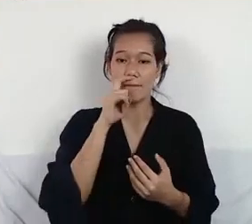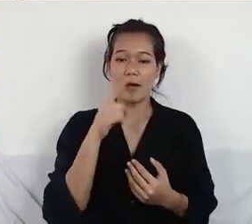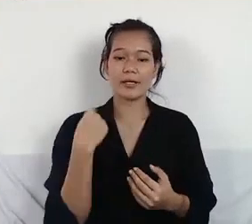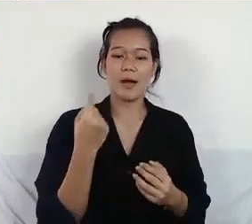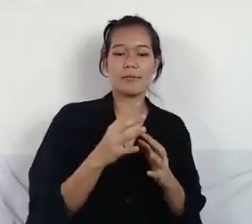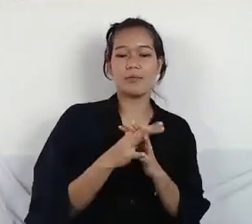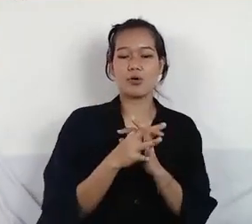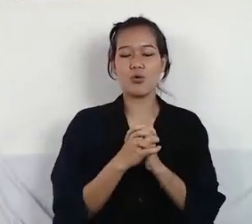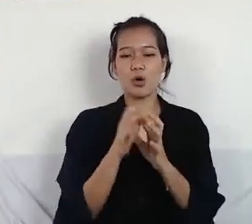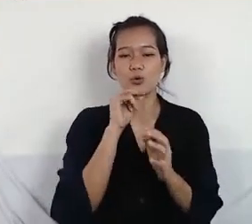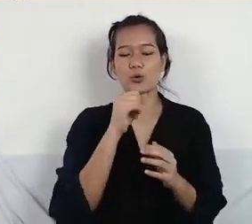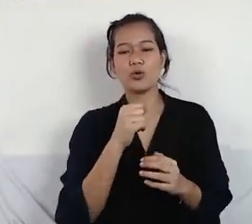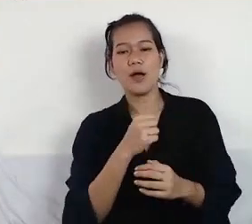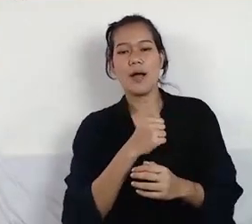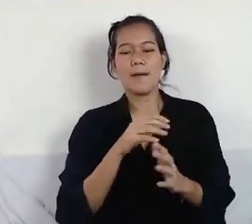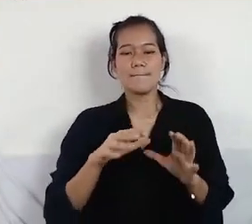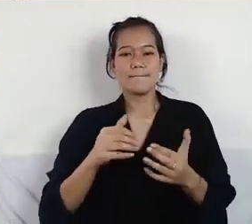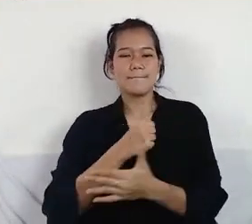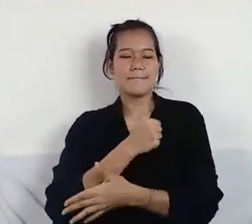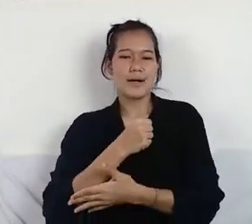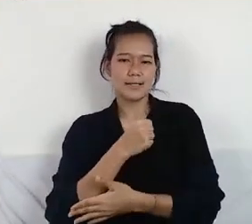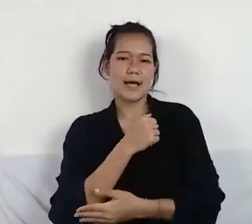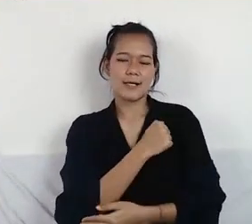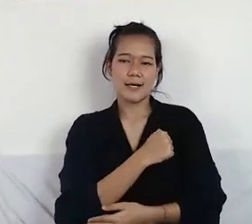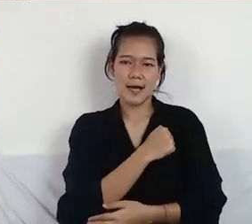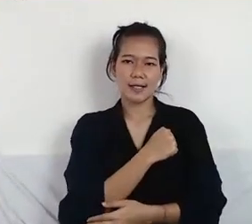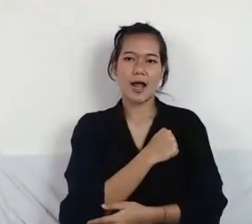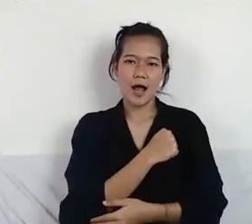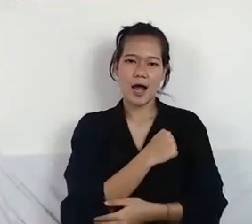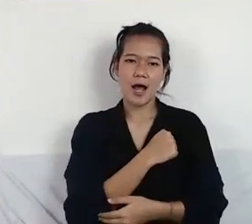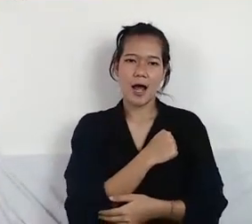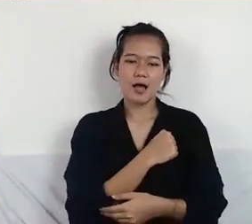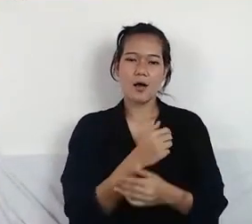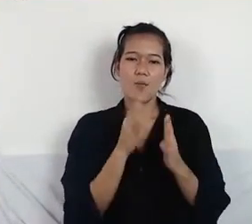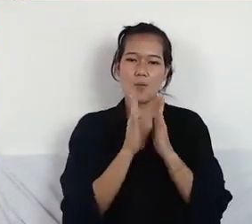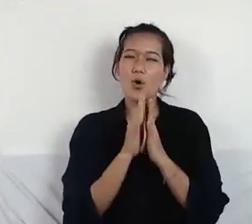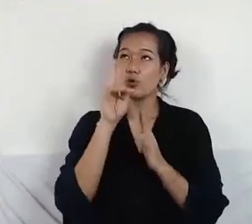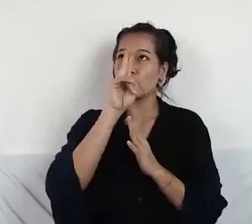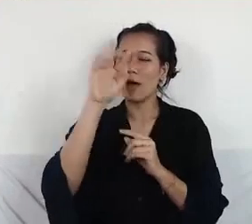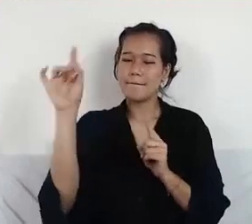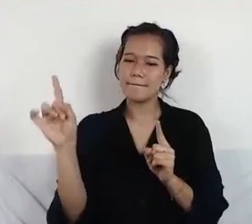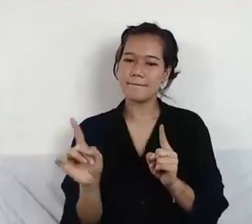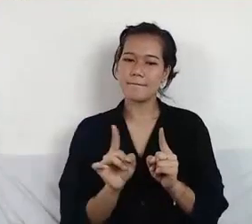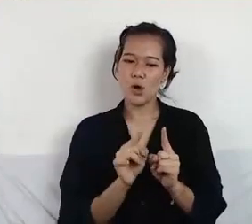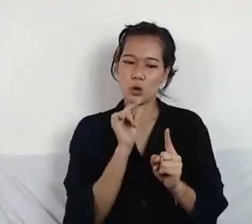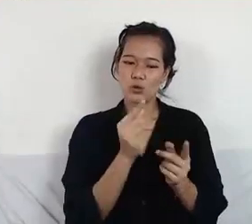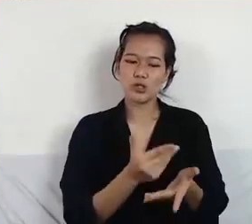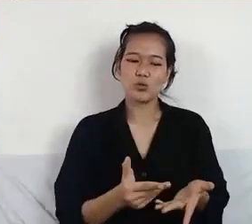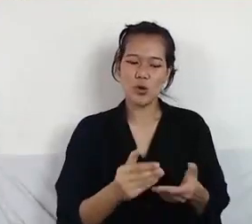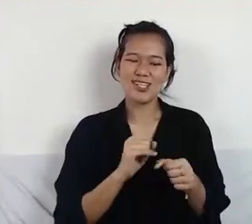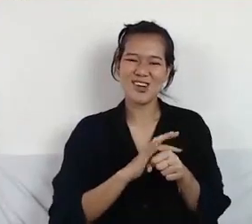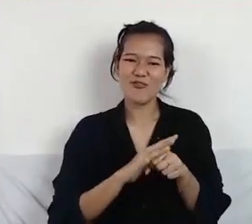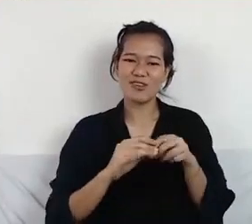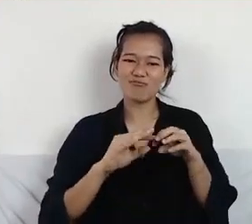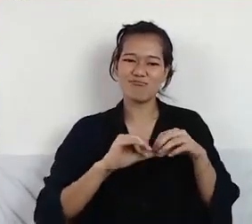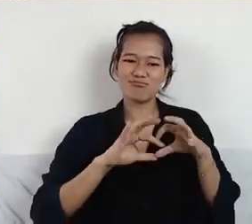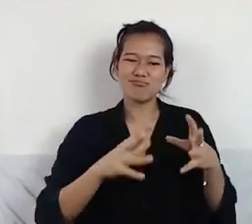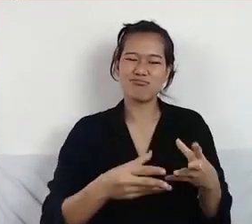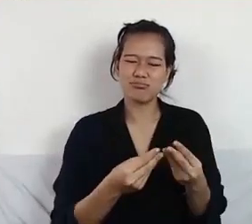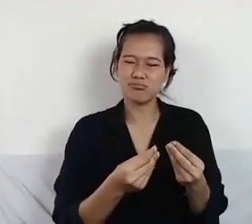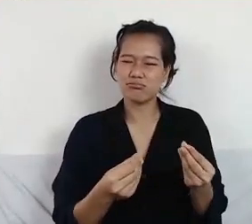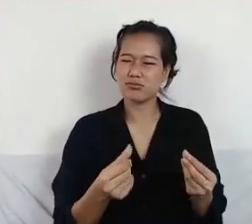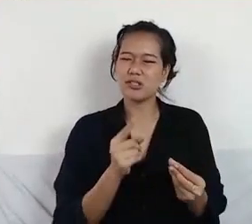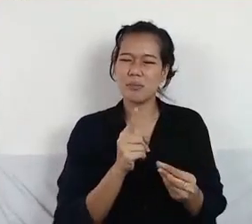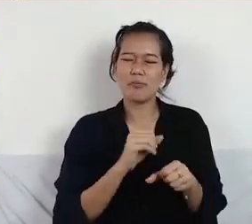untuk bangsa dan negara kami. Tuhan tentunya akan menolong kami Bapa keluar dari krisis pandemi ini yang sangat